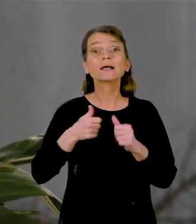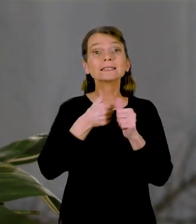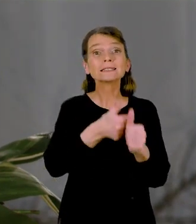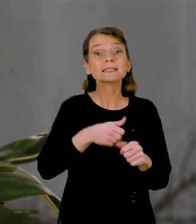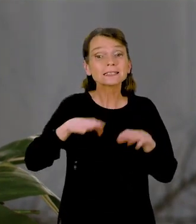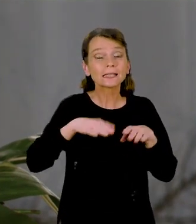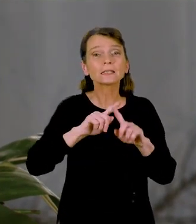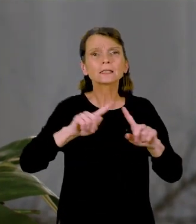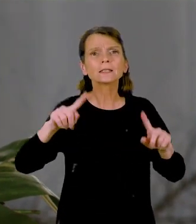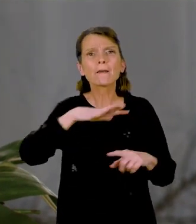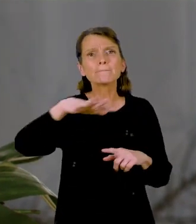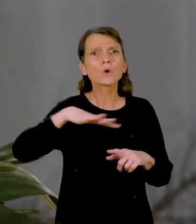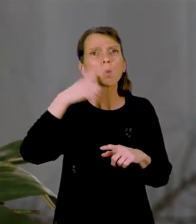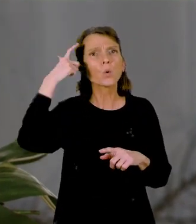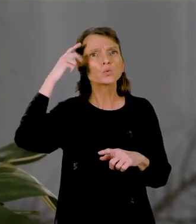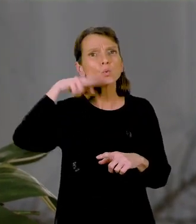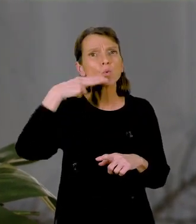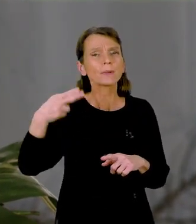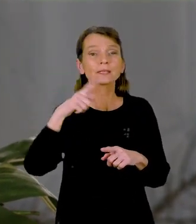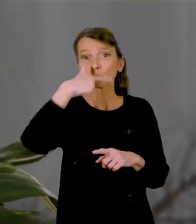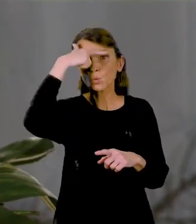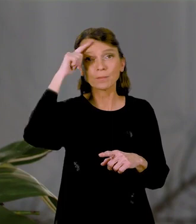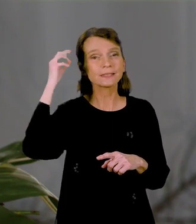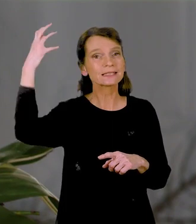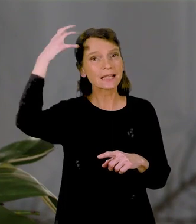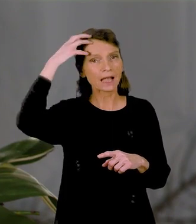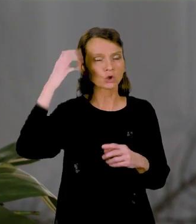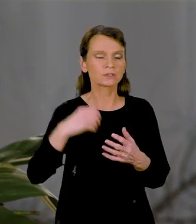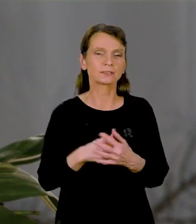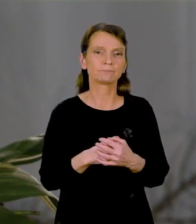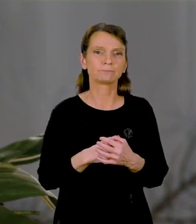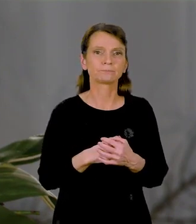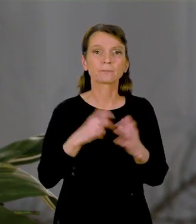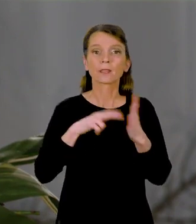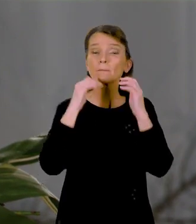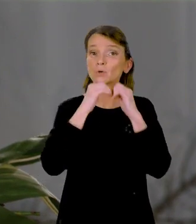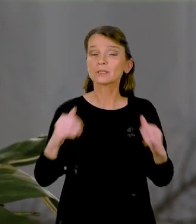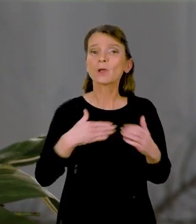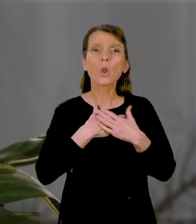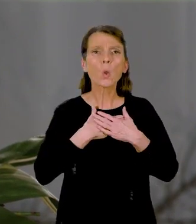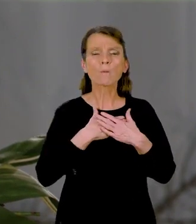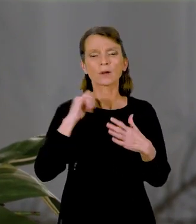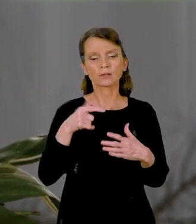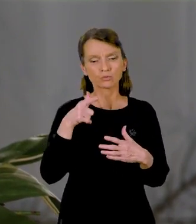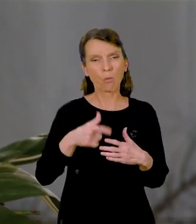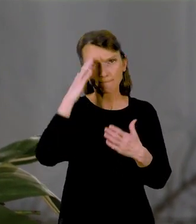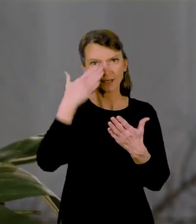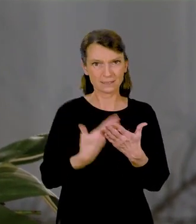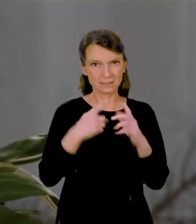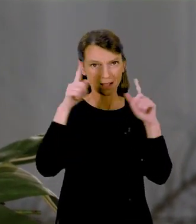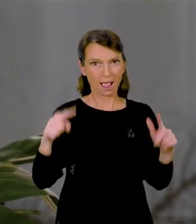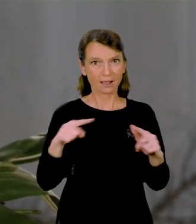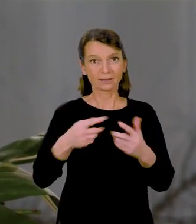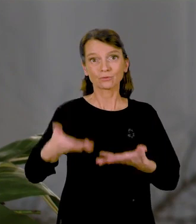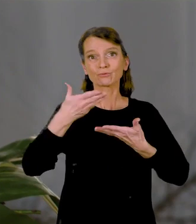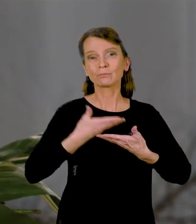na različnih področjih kulture, umetnosti in humanističnih znanosti. Prav posebej ljubo pa mi je to priznanje zato,